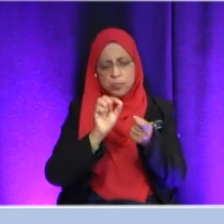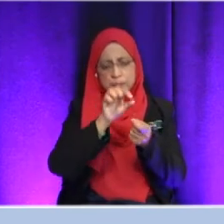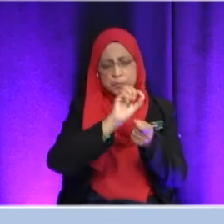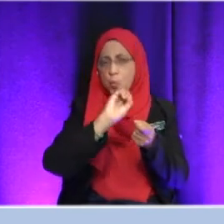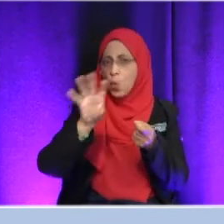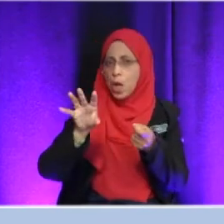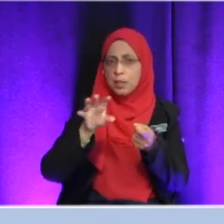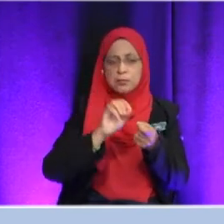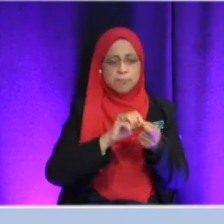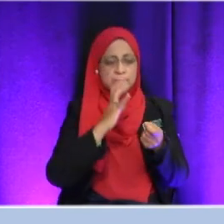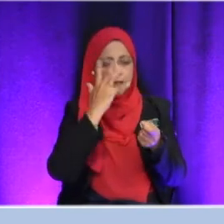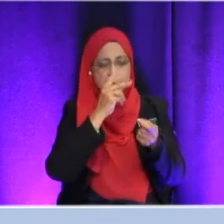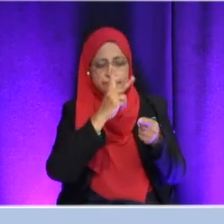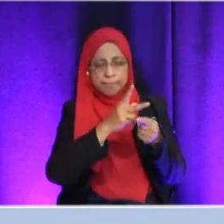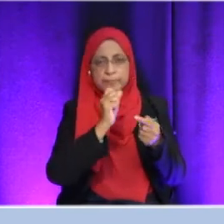terus